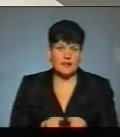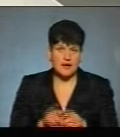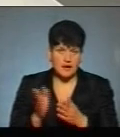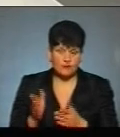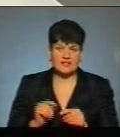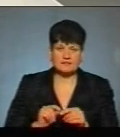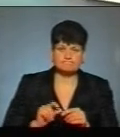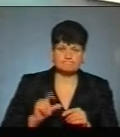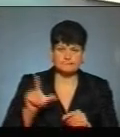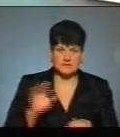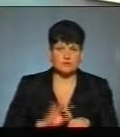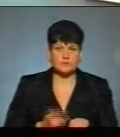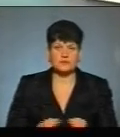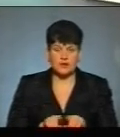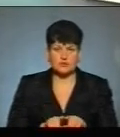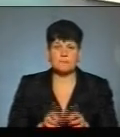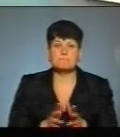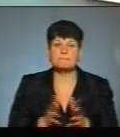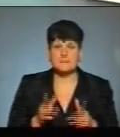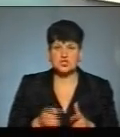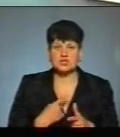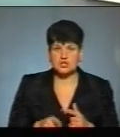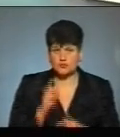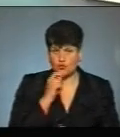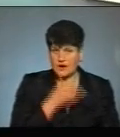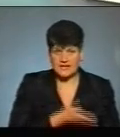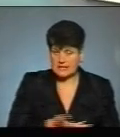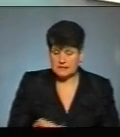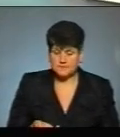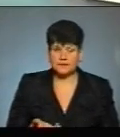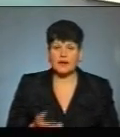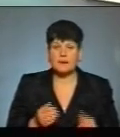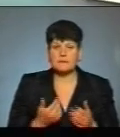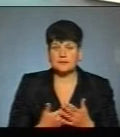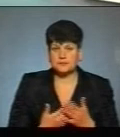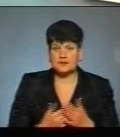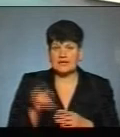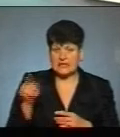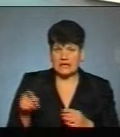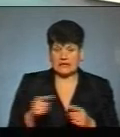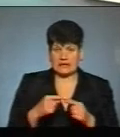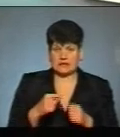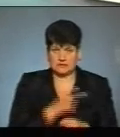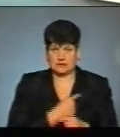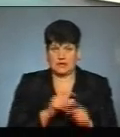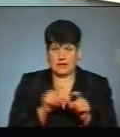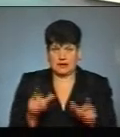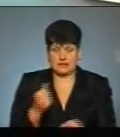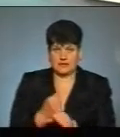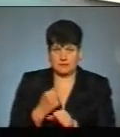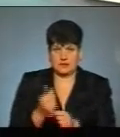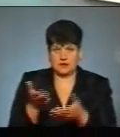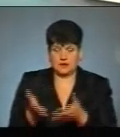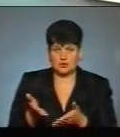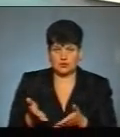ріст захворювання набагато більший, ніж зараз на даний момент в Україні, біля їхньої клініки, які вони працюють в